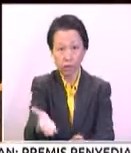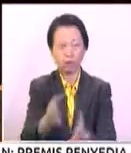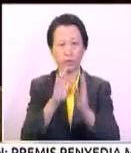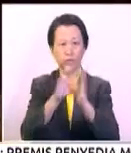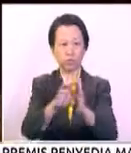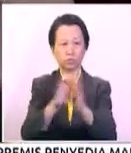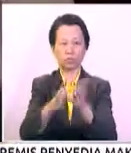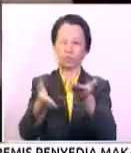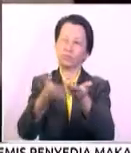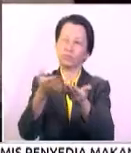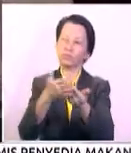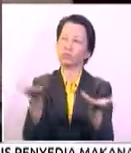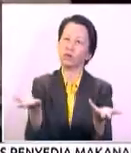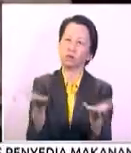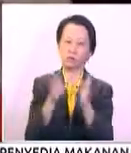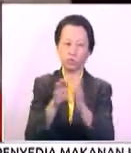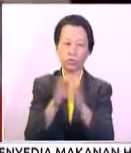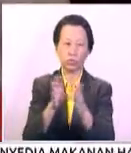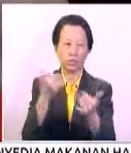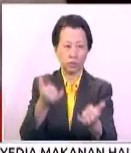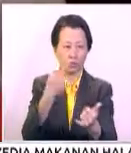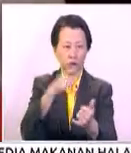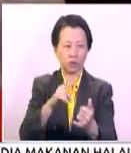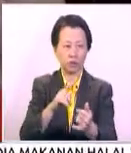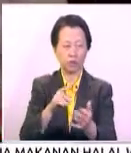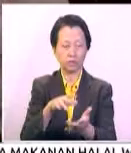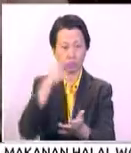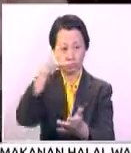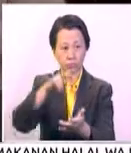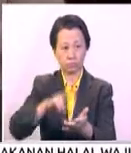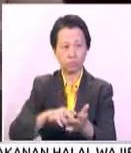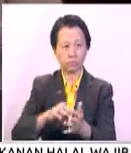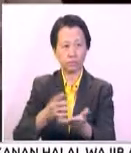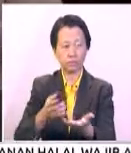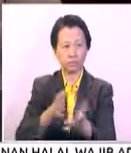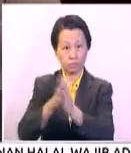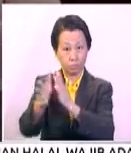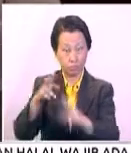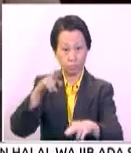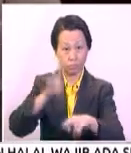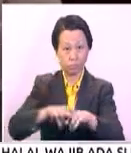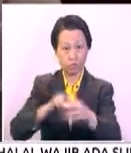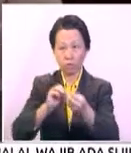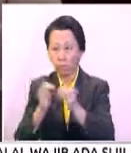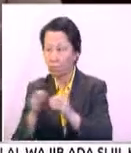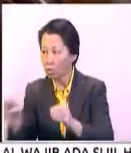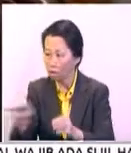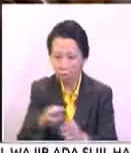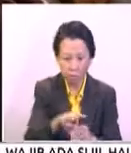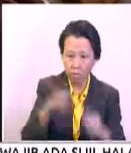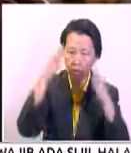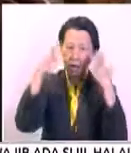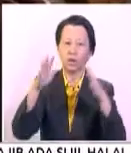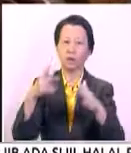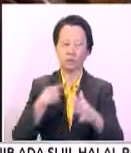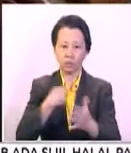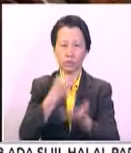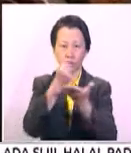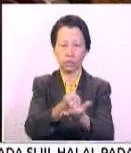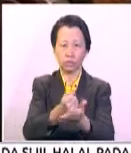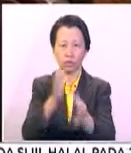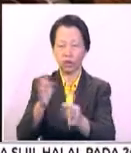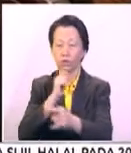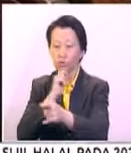contoh simple lah, macam nak recline seat. Kan ada beratus seat. Semua tak tahu recline seat. So kita kena, kalau makcik